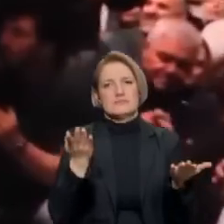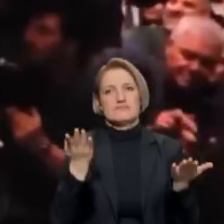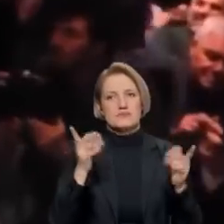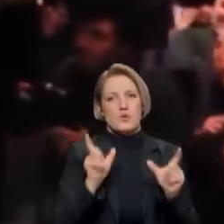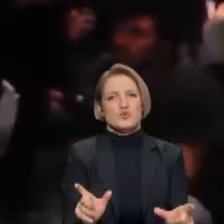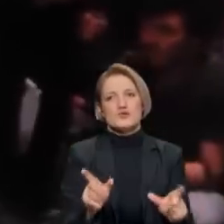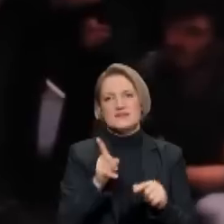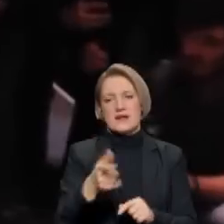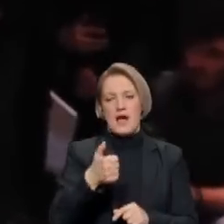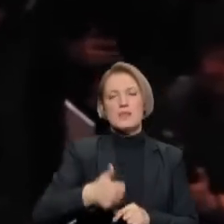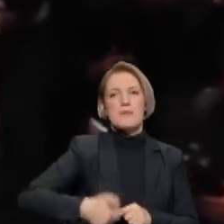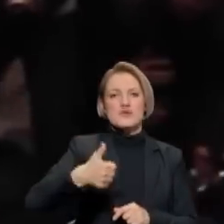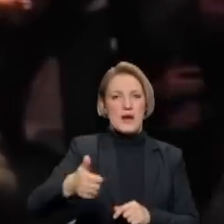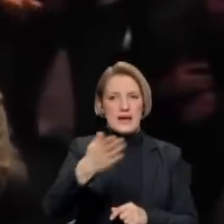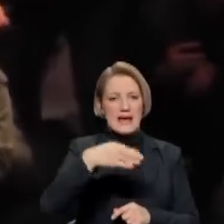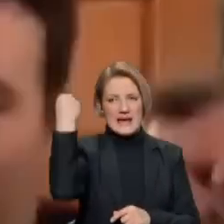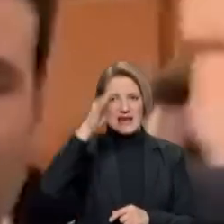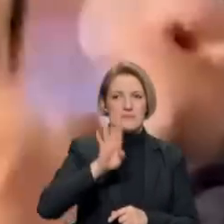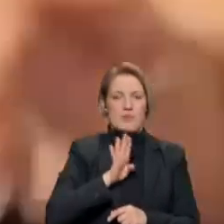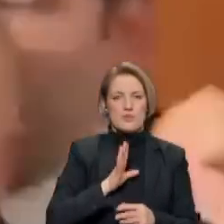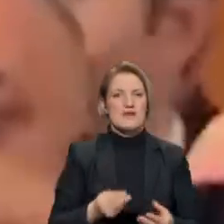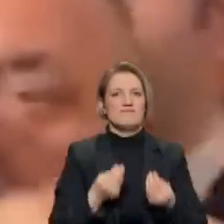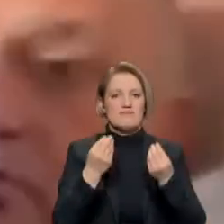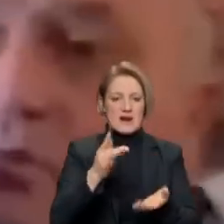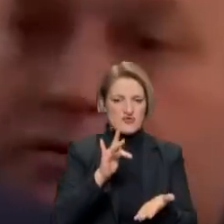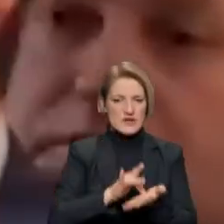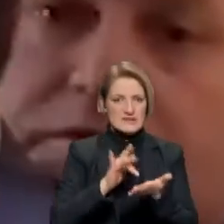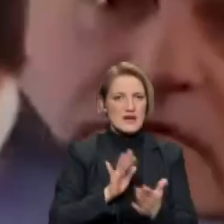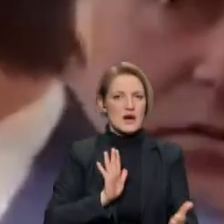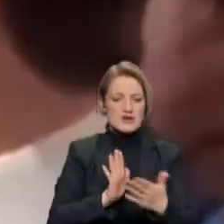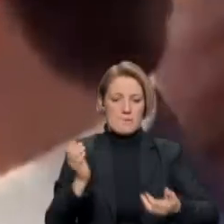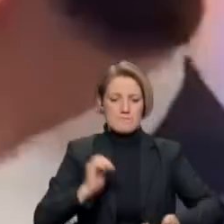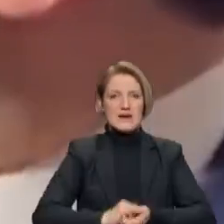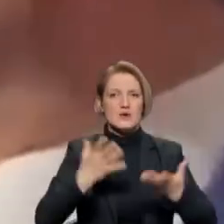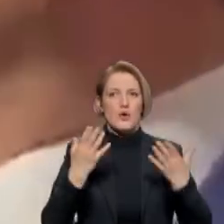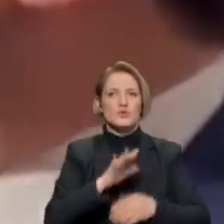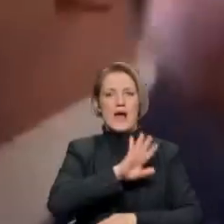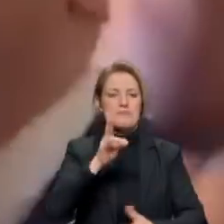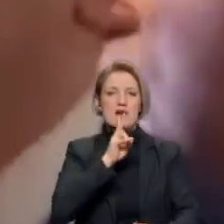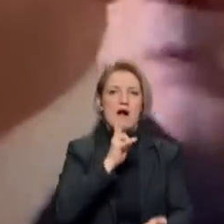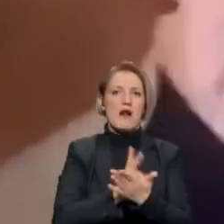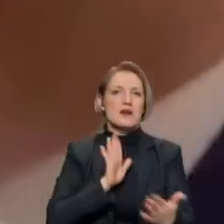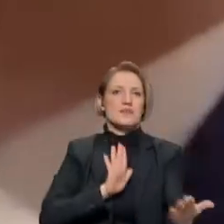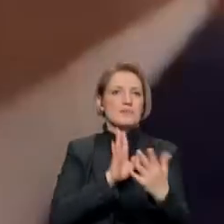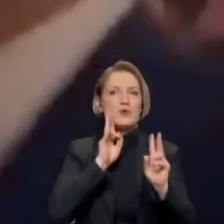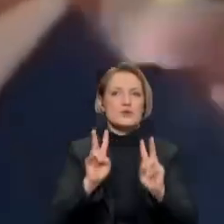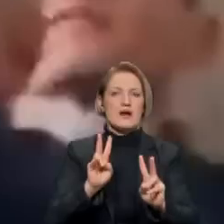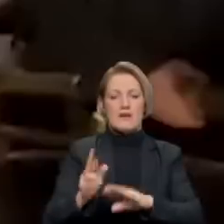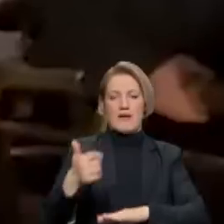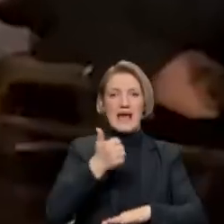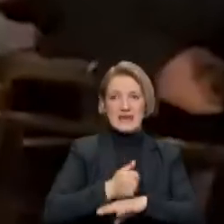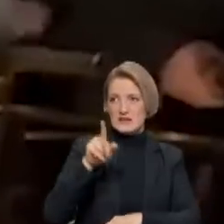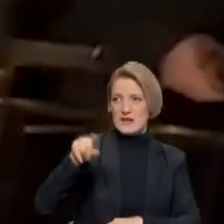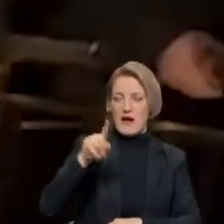ileteceğiz. Altılı masadaki liderler Ekrem İmamoğlu'na verilen cezaya karşı birlik oldu. Hepsi karara tepki gösterdi. İktidar